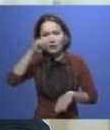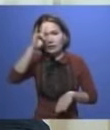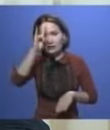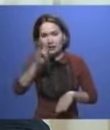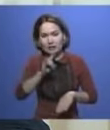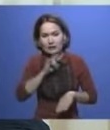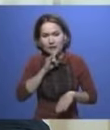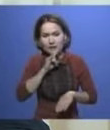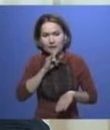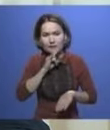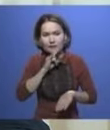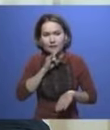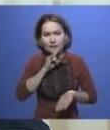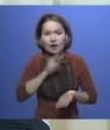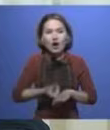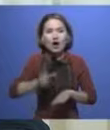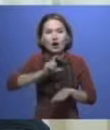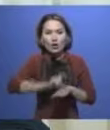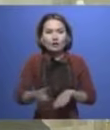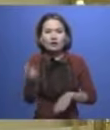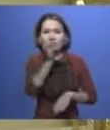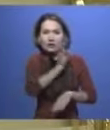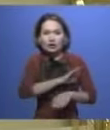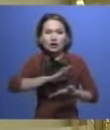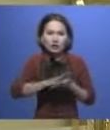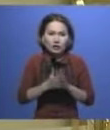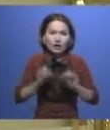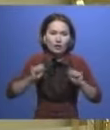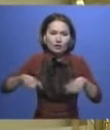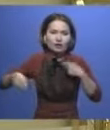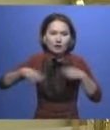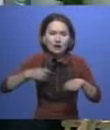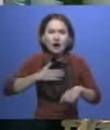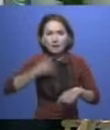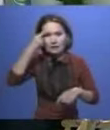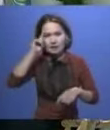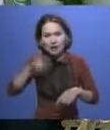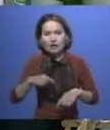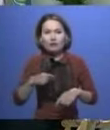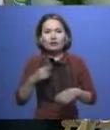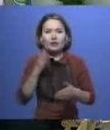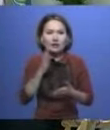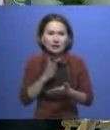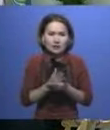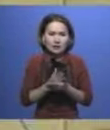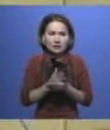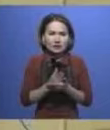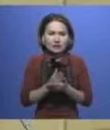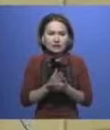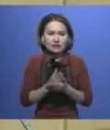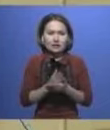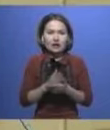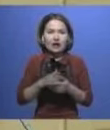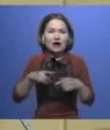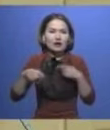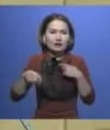и очень выгодных условиях можем торговать. И мы знаем, что есть номенклатура товаров. Я говорю, есть в